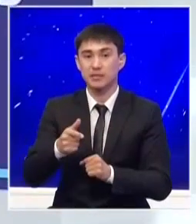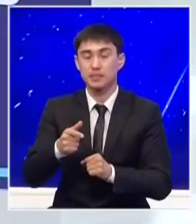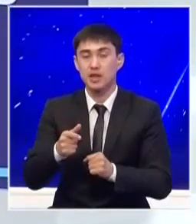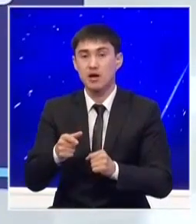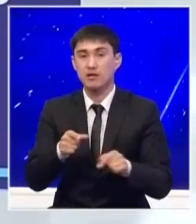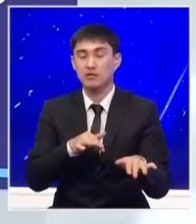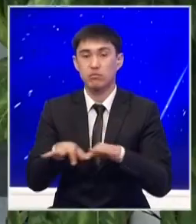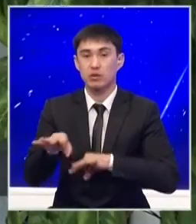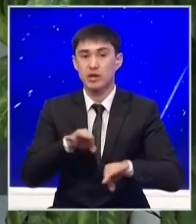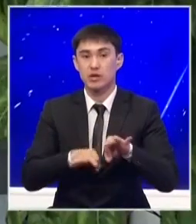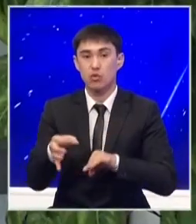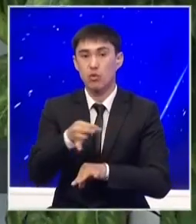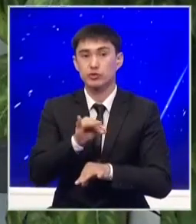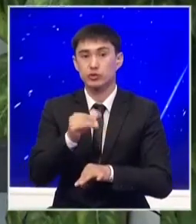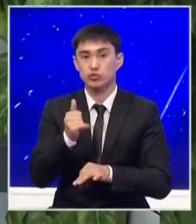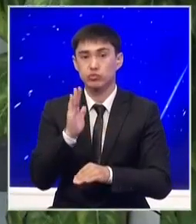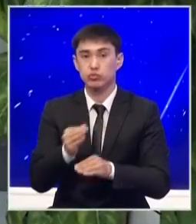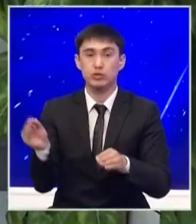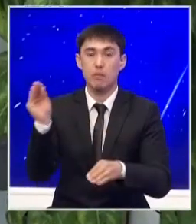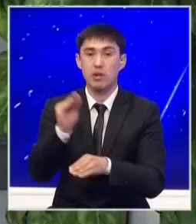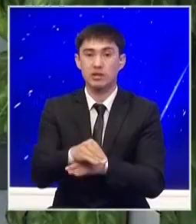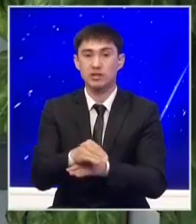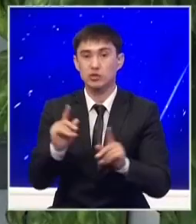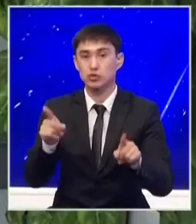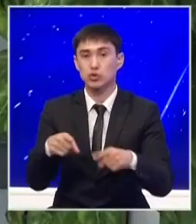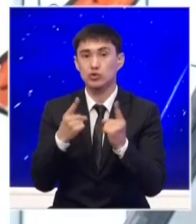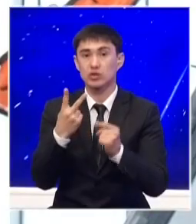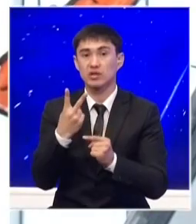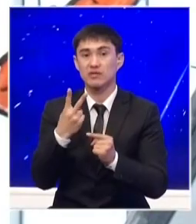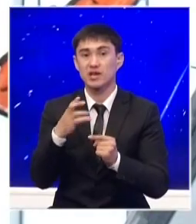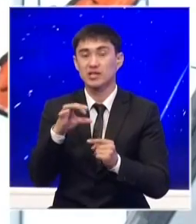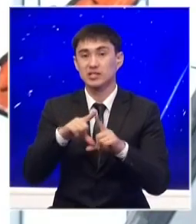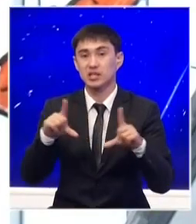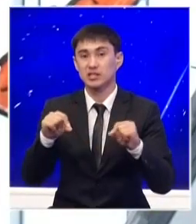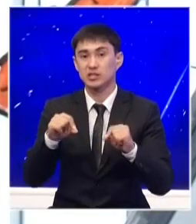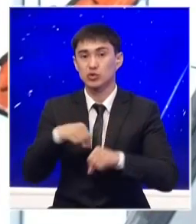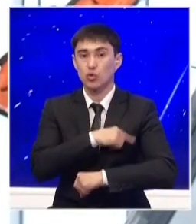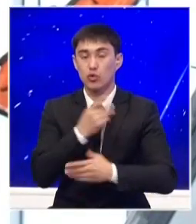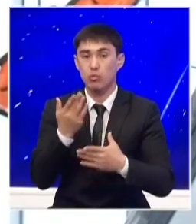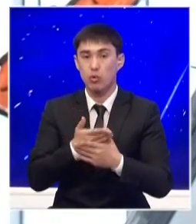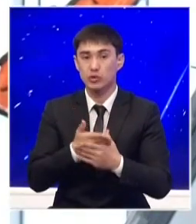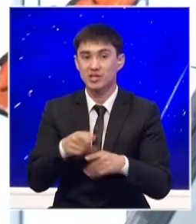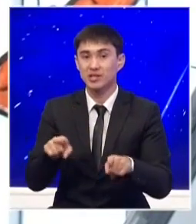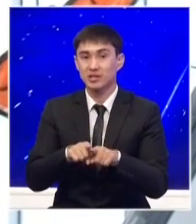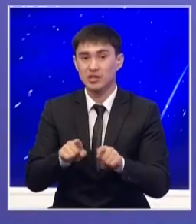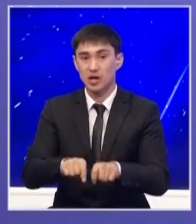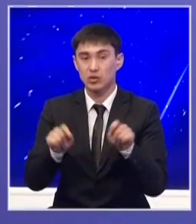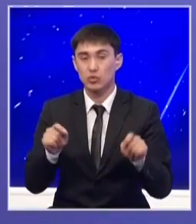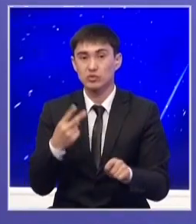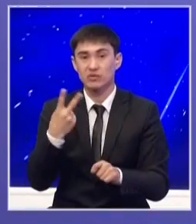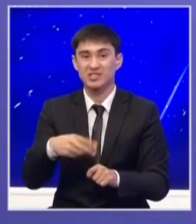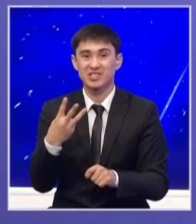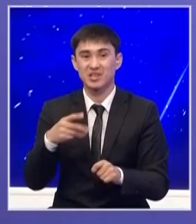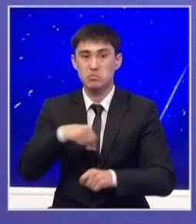в рамках этого проекта в области будут дополнительно созданы еще две станции скорой медицинской помощи а также откроется